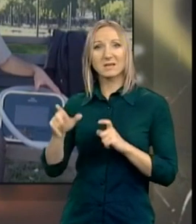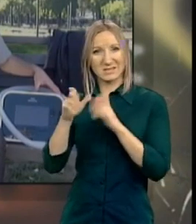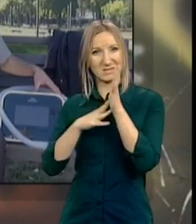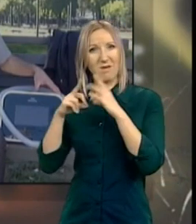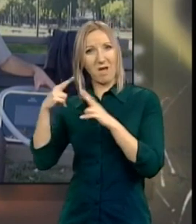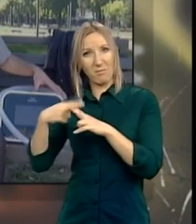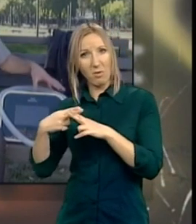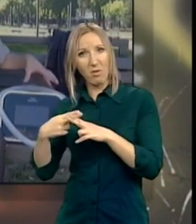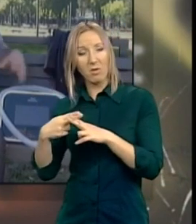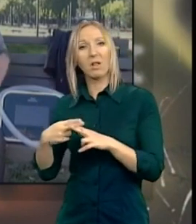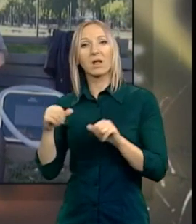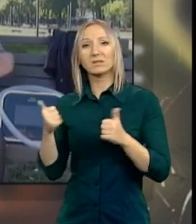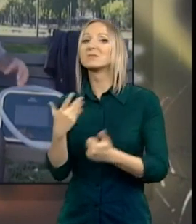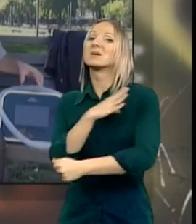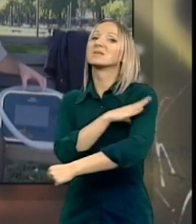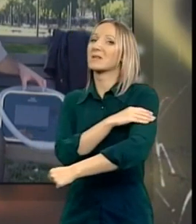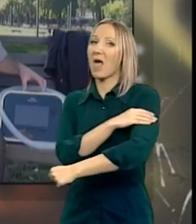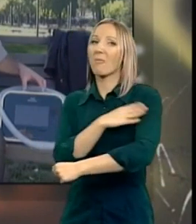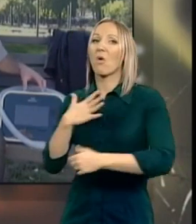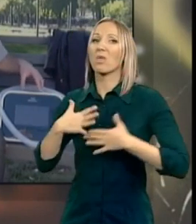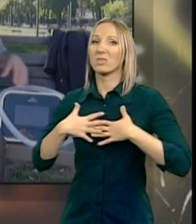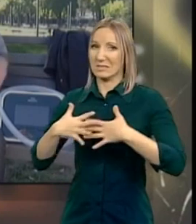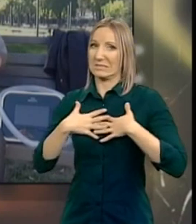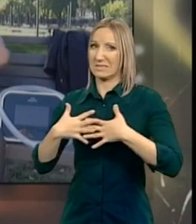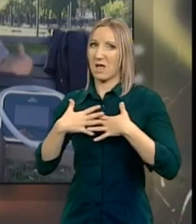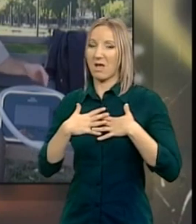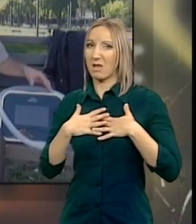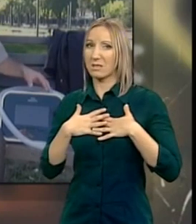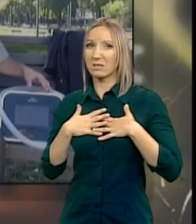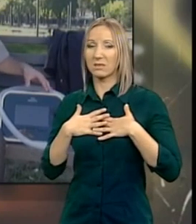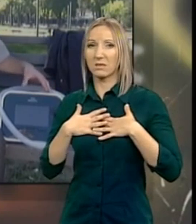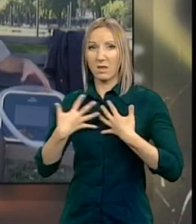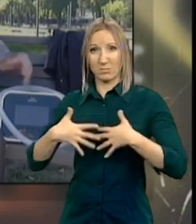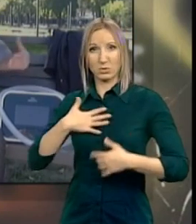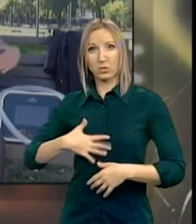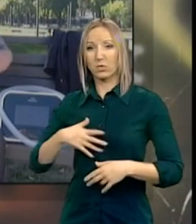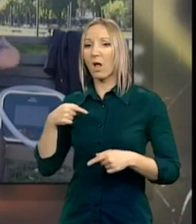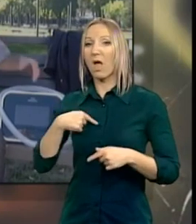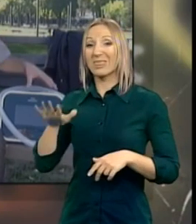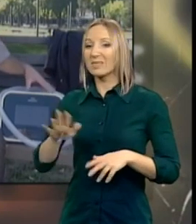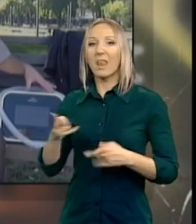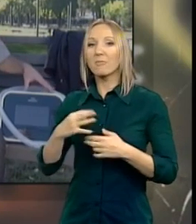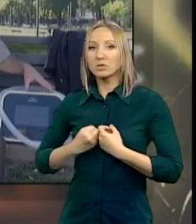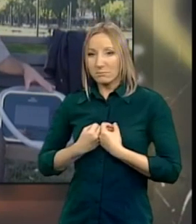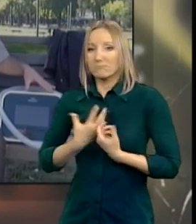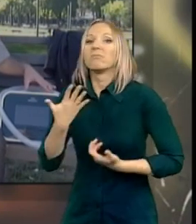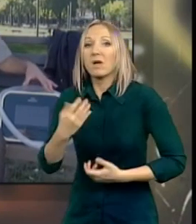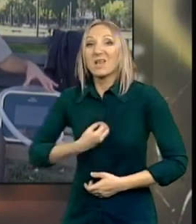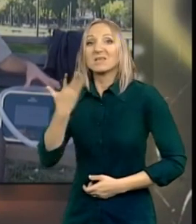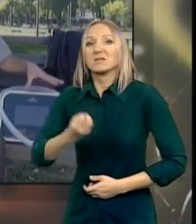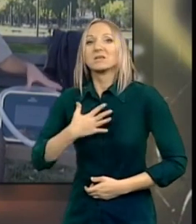jeste slabo disanje muskulature i ona ne može da iskaslje